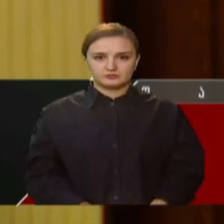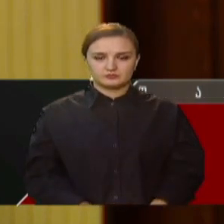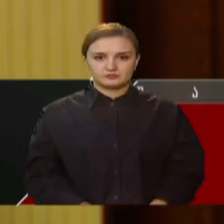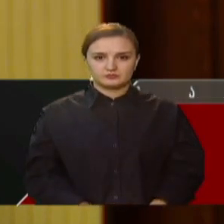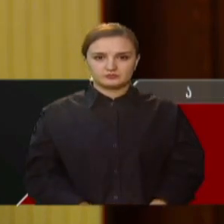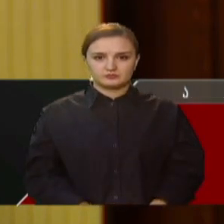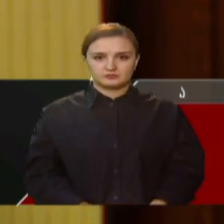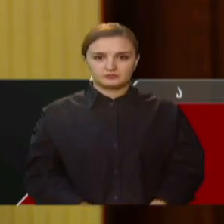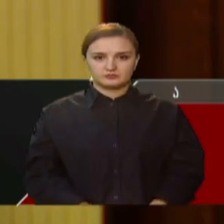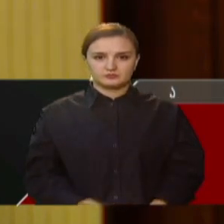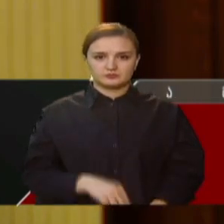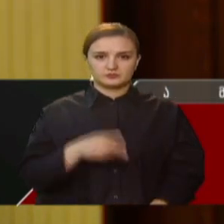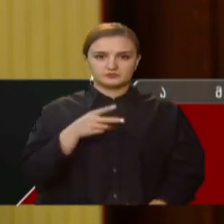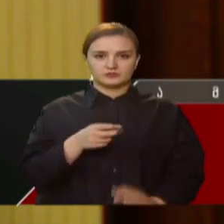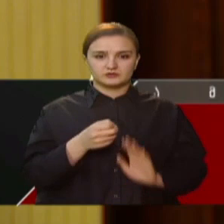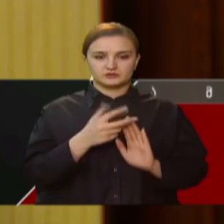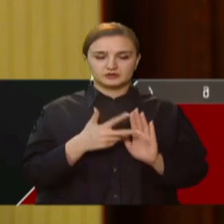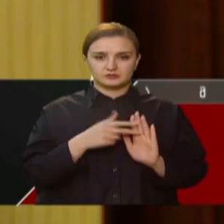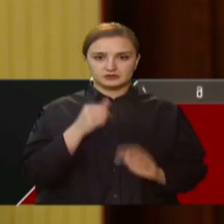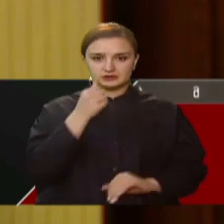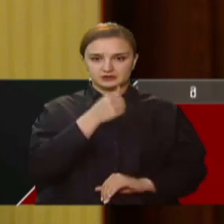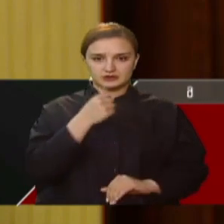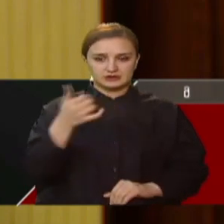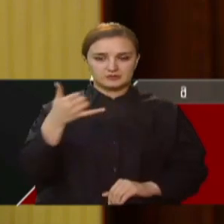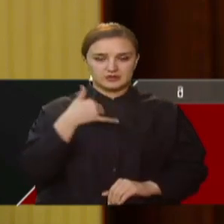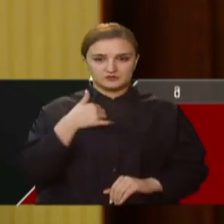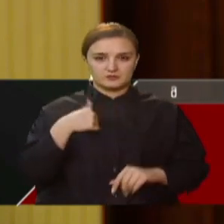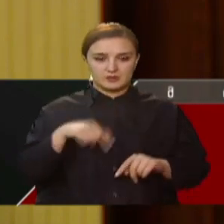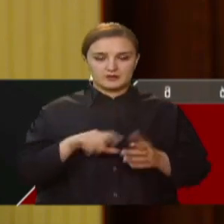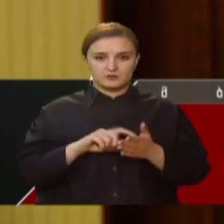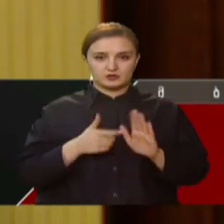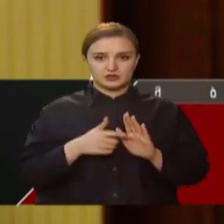2018 წელს როდესაც მე დამიკავშირდნენ აი ახლა სადაც ვზივარ აი ამ ოთახში